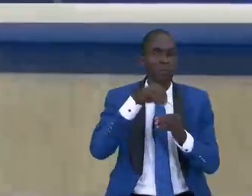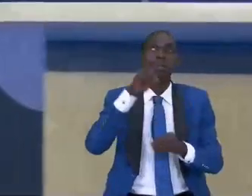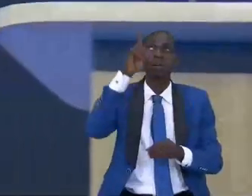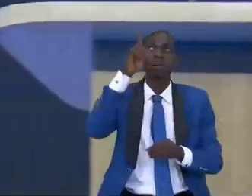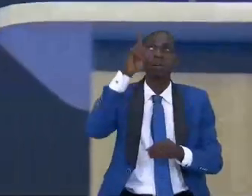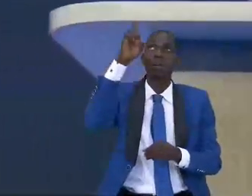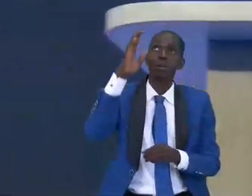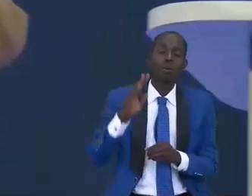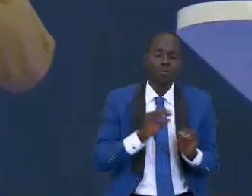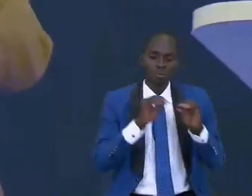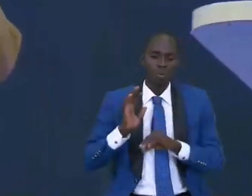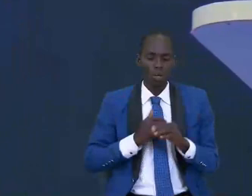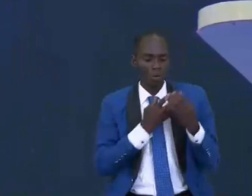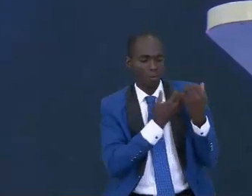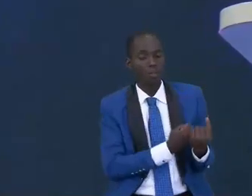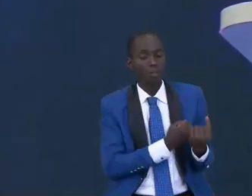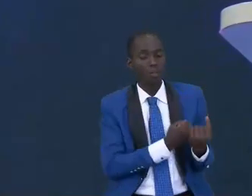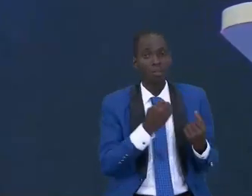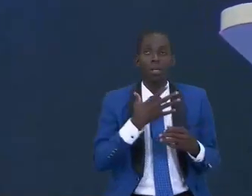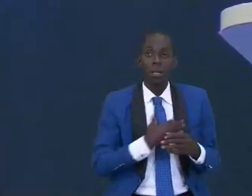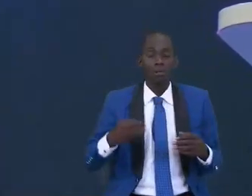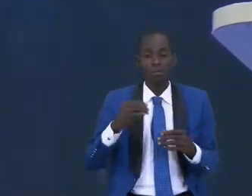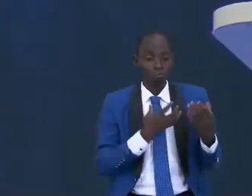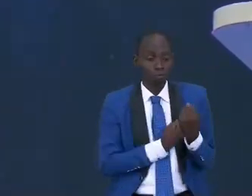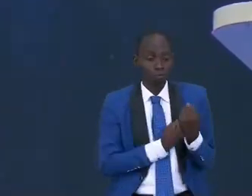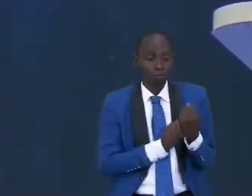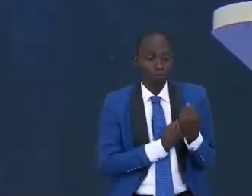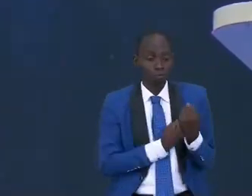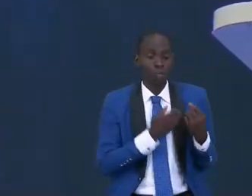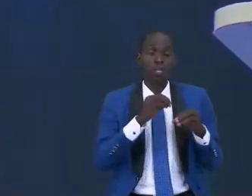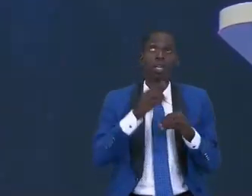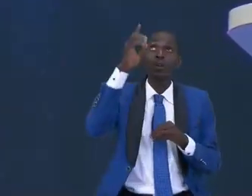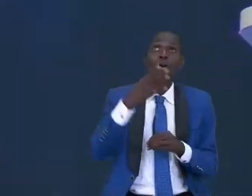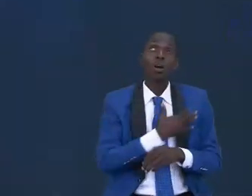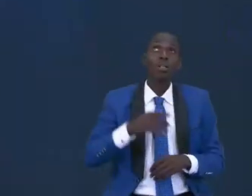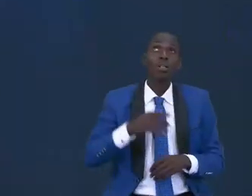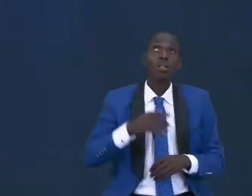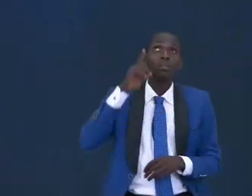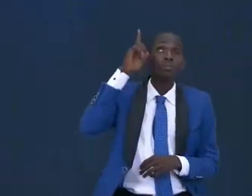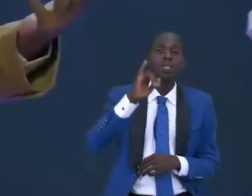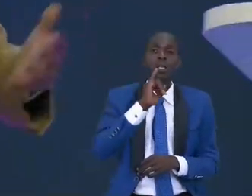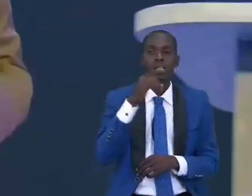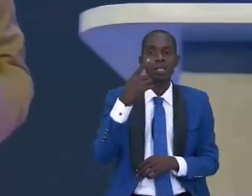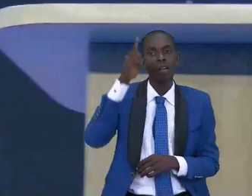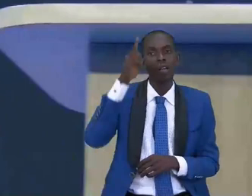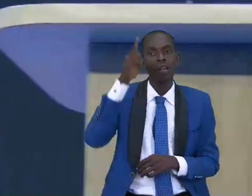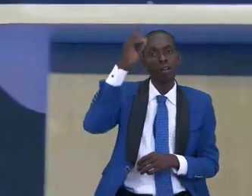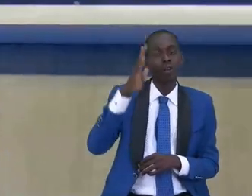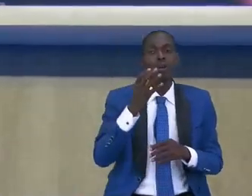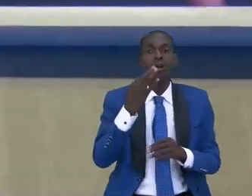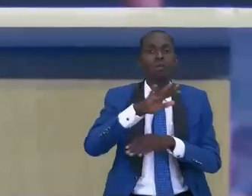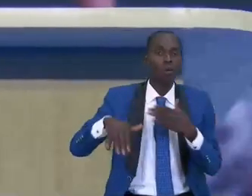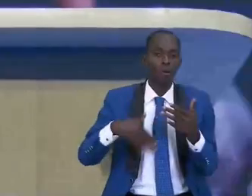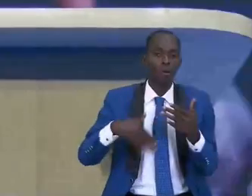nous croyons en lui, nous mettons notre foi, notre confiance en lui et il est le Dieu